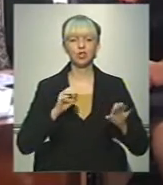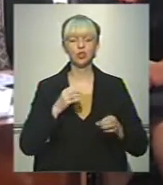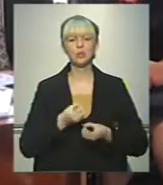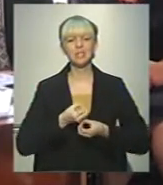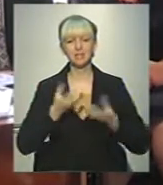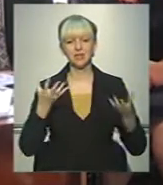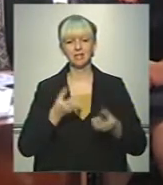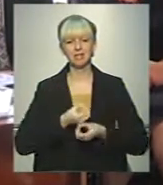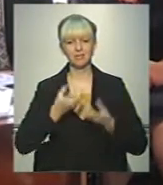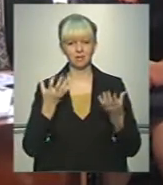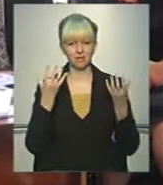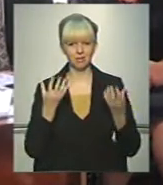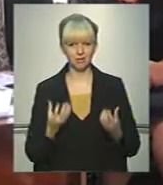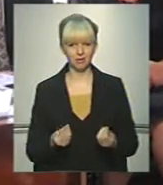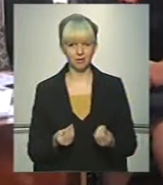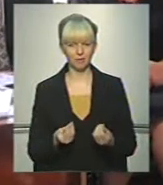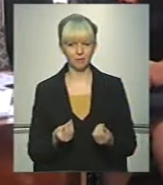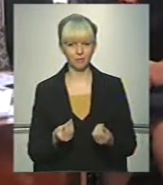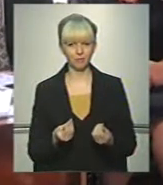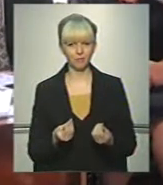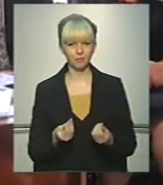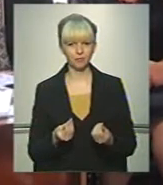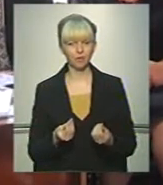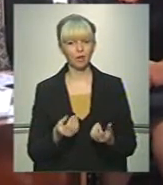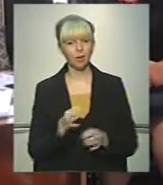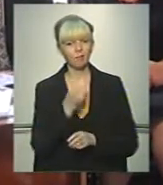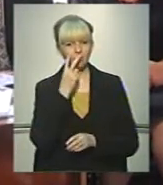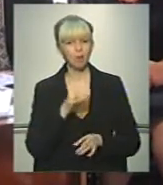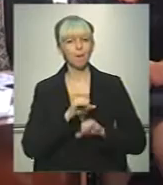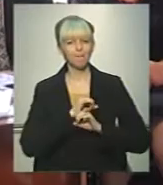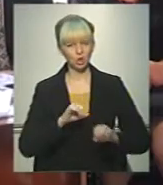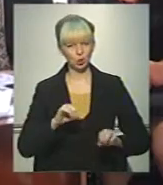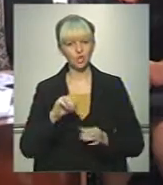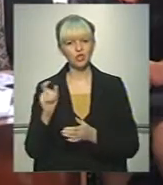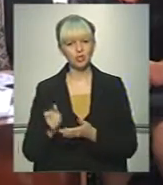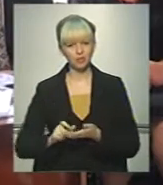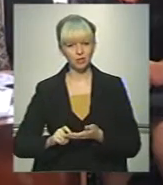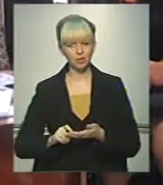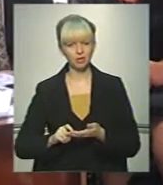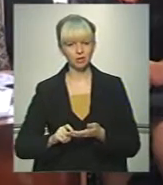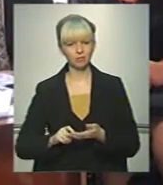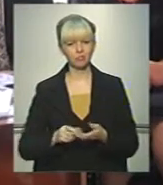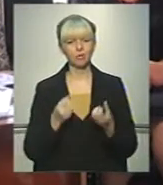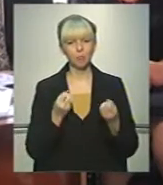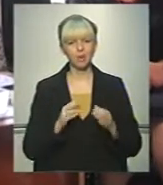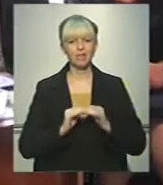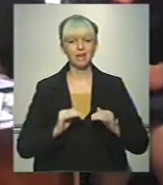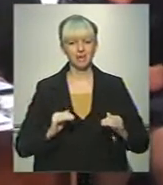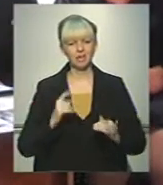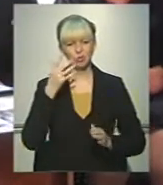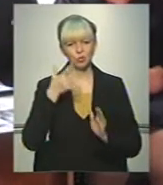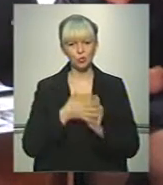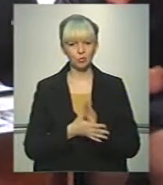світлі-світлі дні. Ось бачите патріотичний вірш. просто для дітей